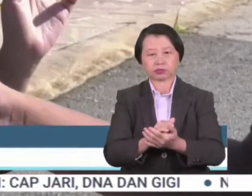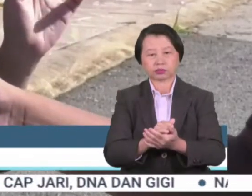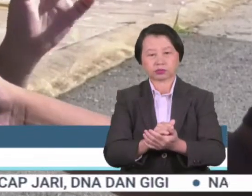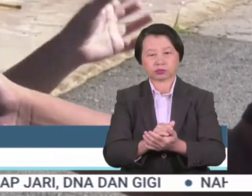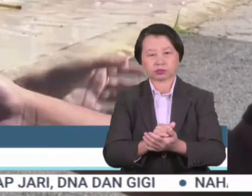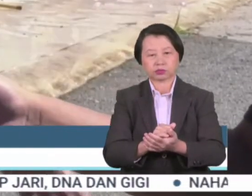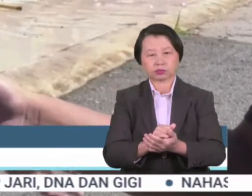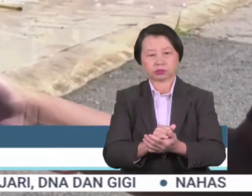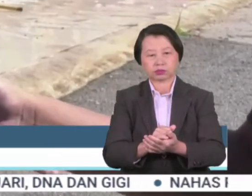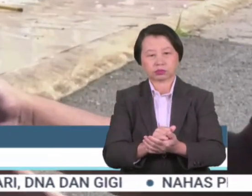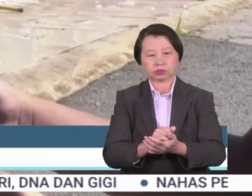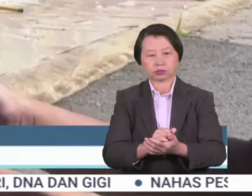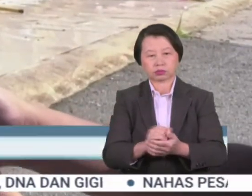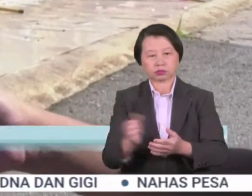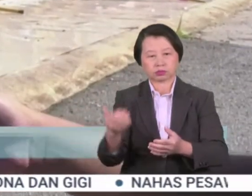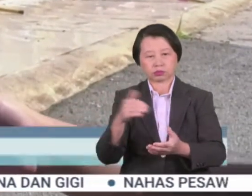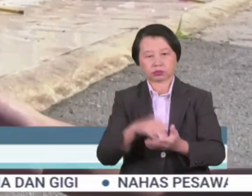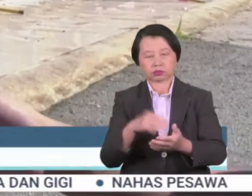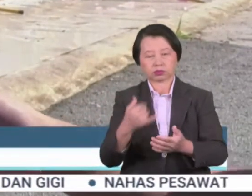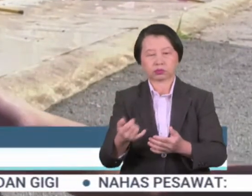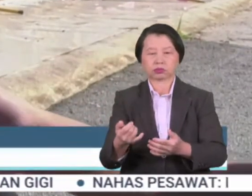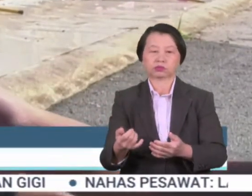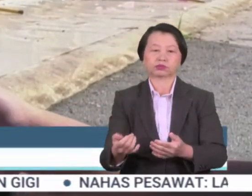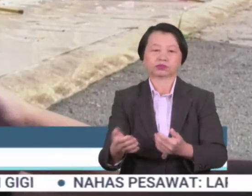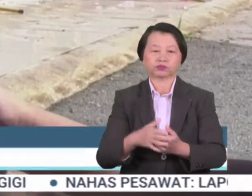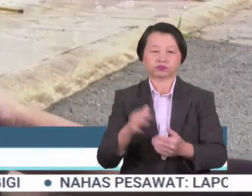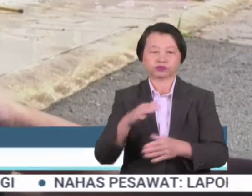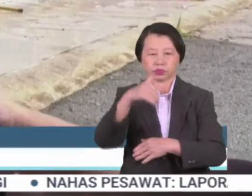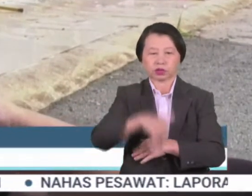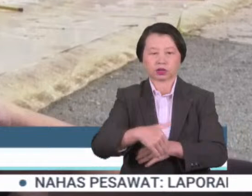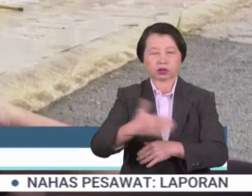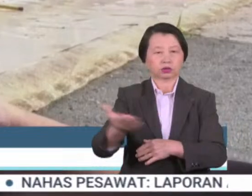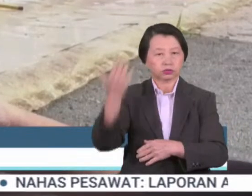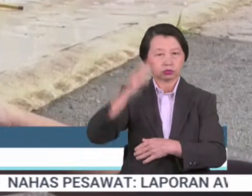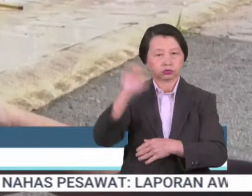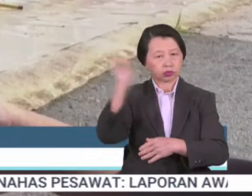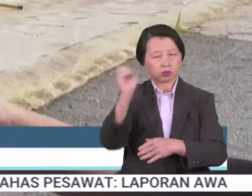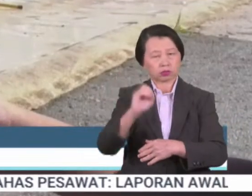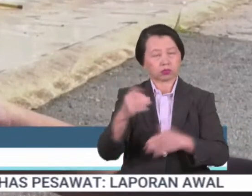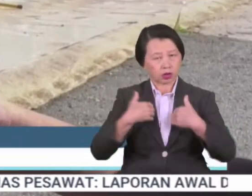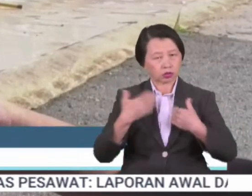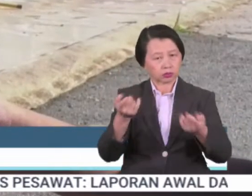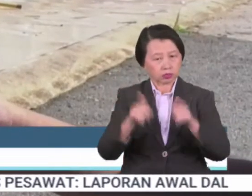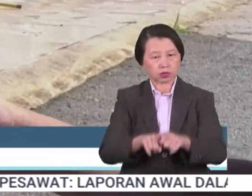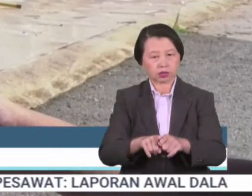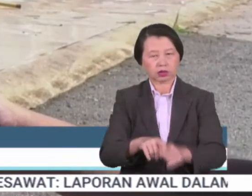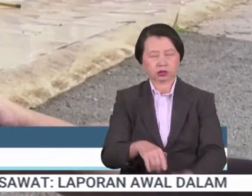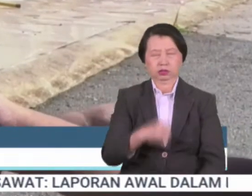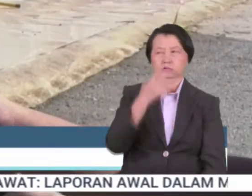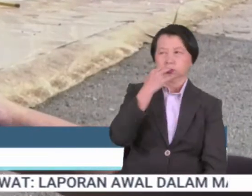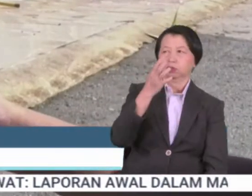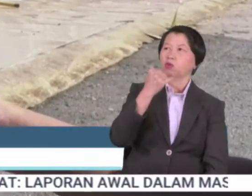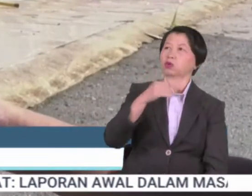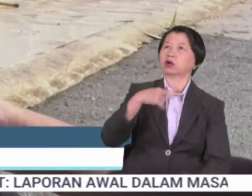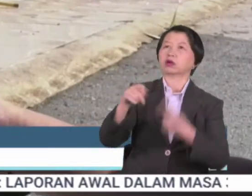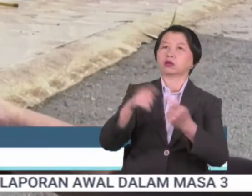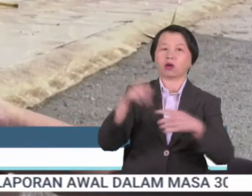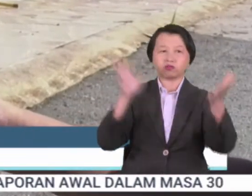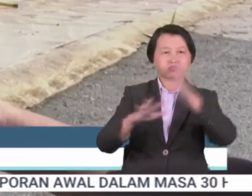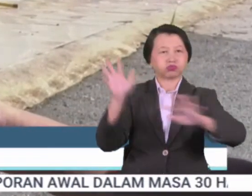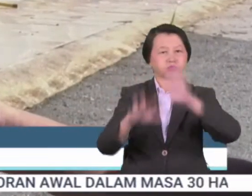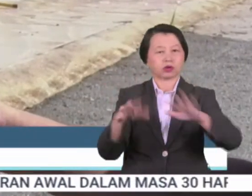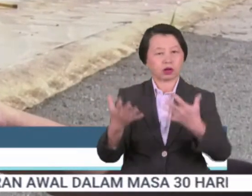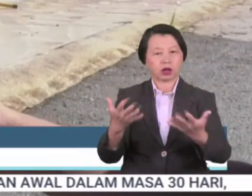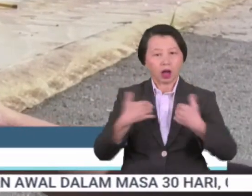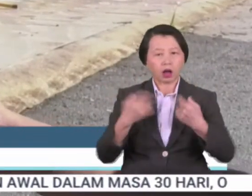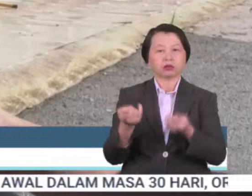royak leas Tu balik balik semua ST sebum ni tak pernah pun gitu eh peliklah lari lalu pas ni pun